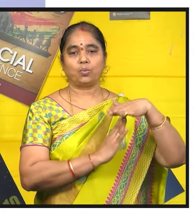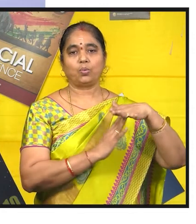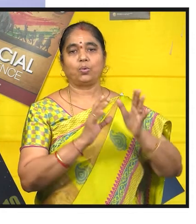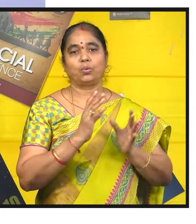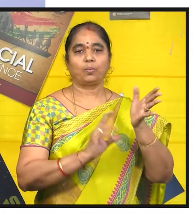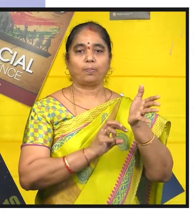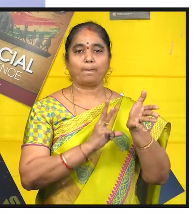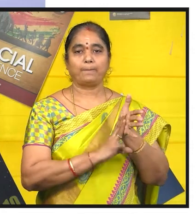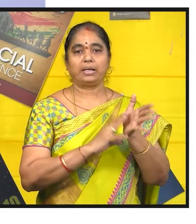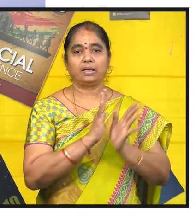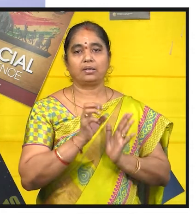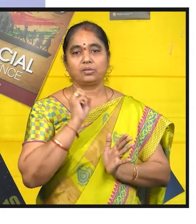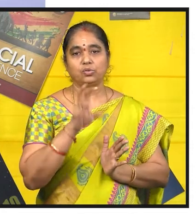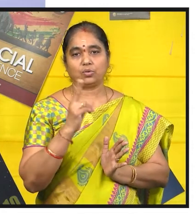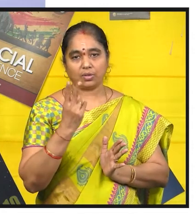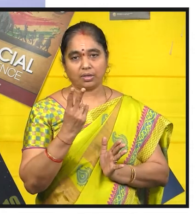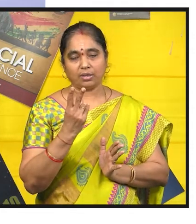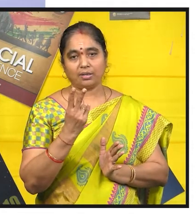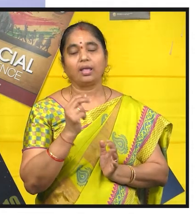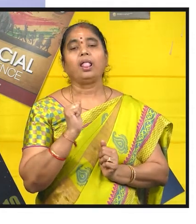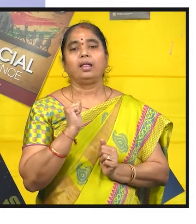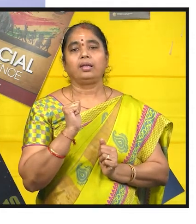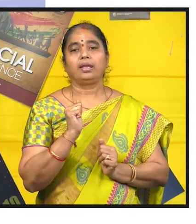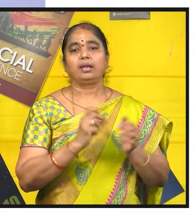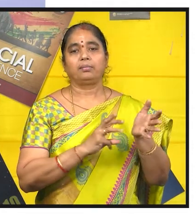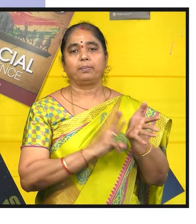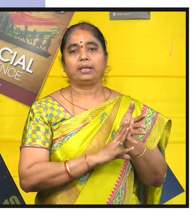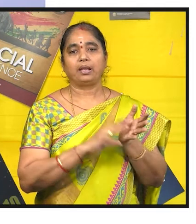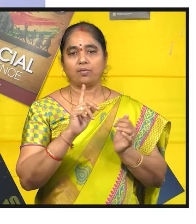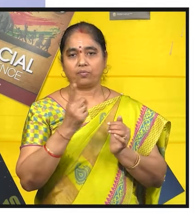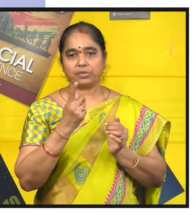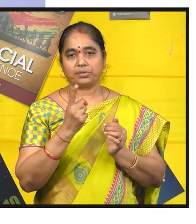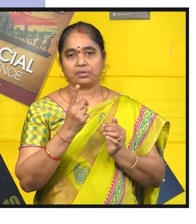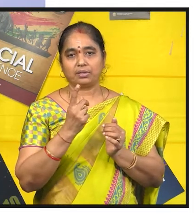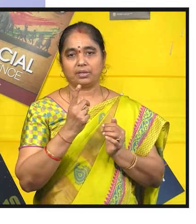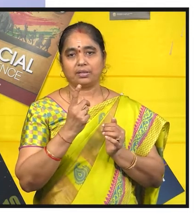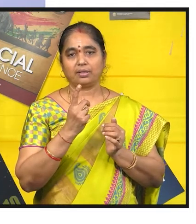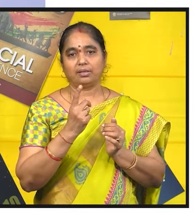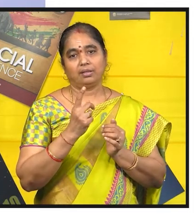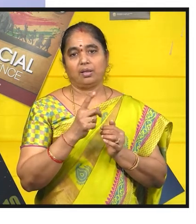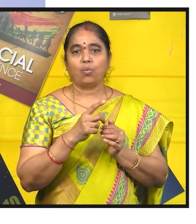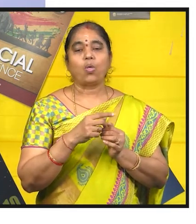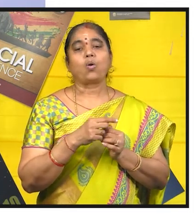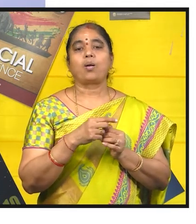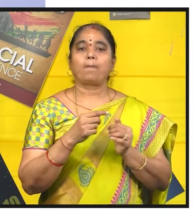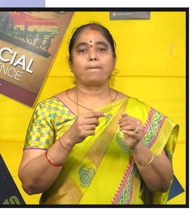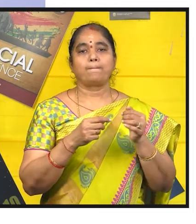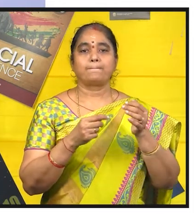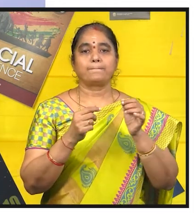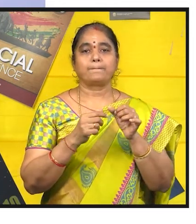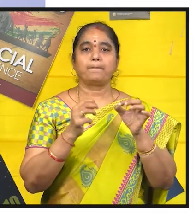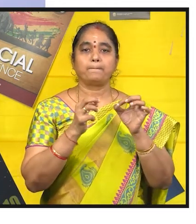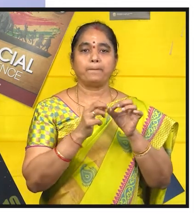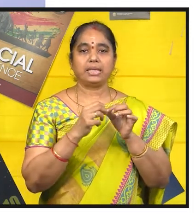என்று அழைக்கிறோம். அதில் ரெண்டு தனிமங்கள் நமக்கு இருக்கிறது. என்னதான் இருக்குது, நம்பர் ஒன்று பார்த்தீங்கன்னு சொன்னால் கார உலோகம், இன்னொன்று